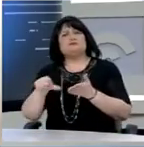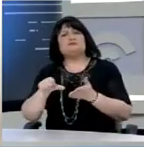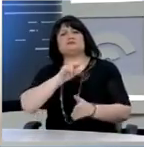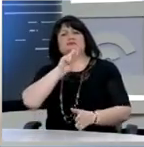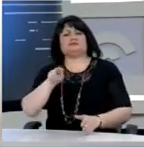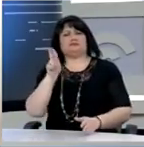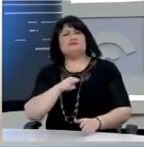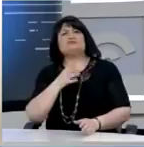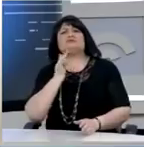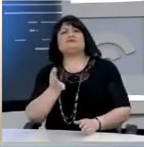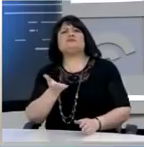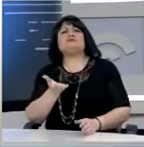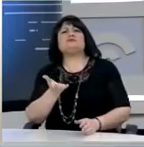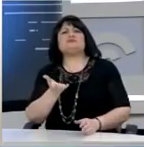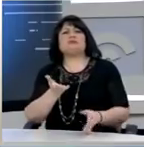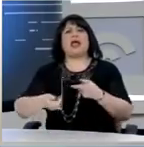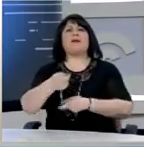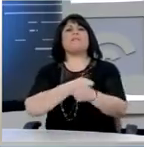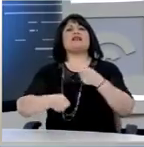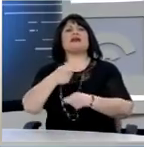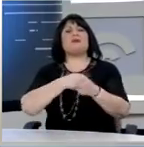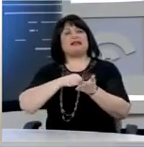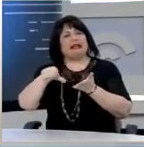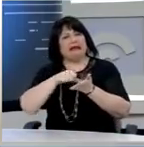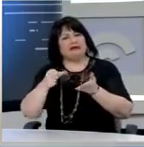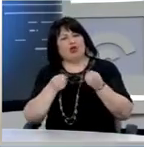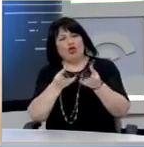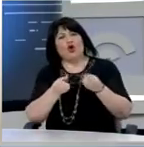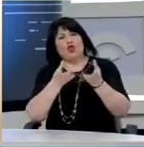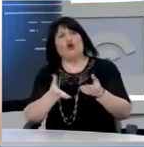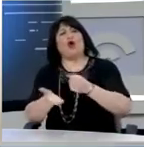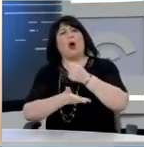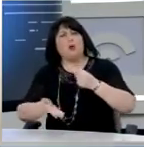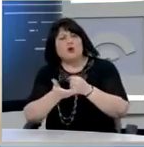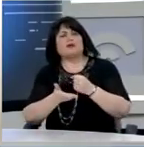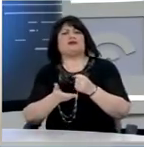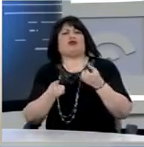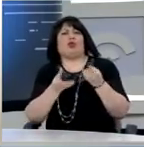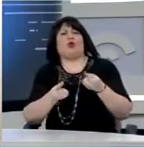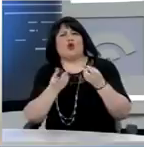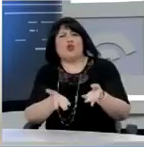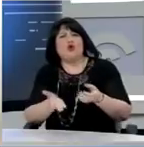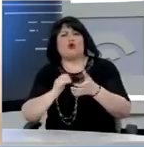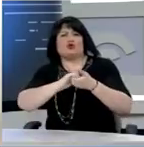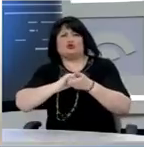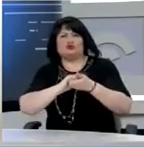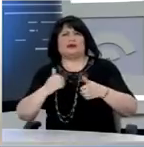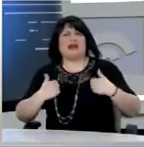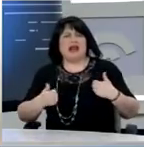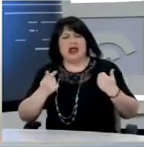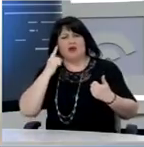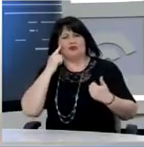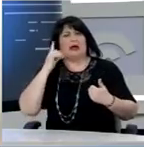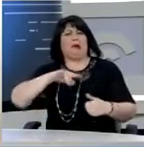υιοθετούμε για να κερδίσουμε τους επιχειρηματίες και ούτω καθεξής. Τους αγρότες, με τους εταιρισμούς, τους νέους